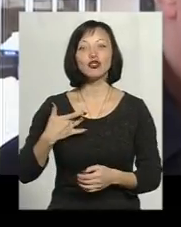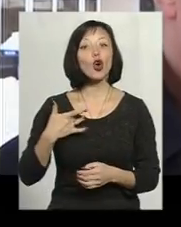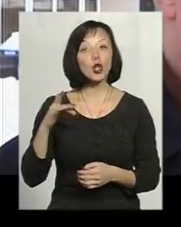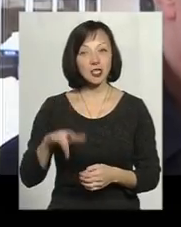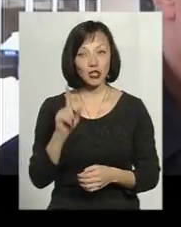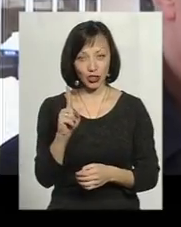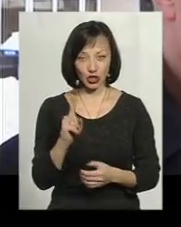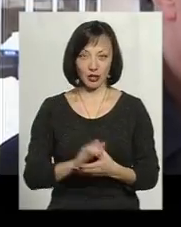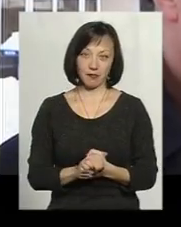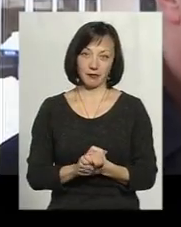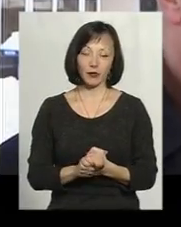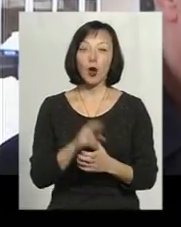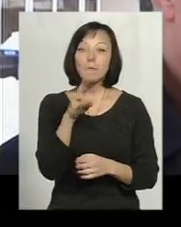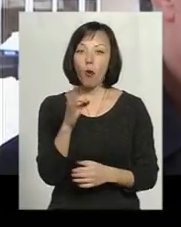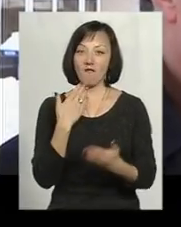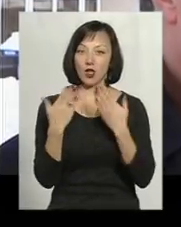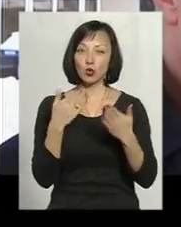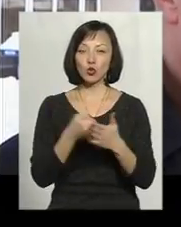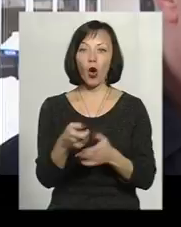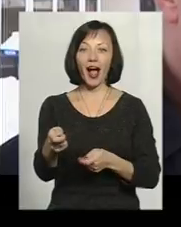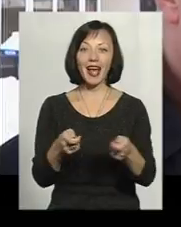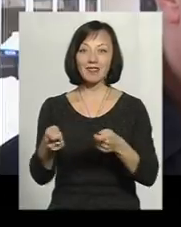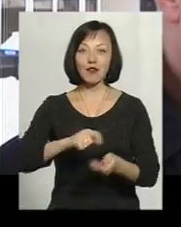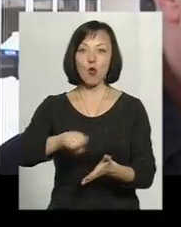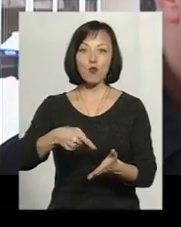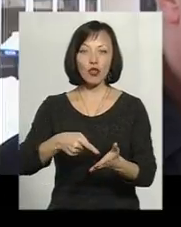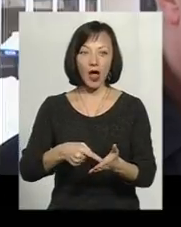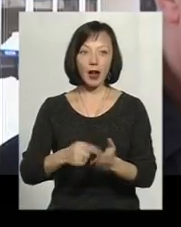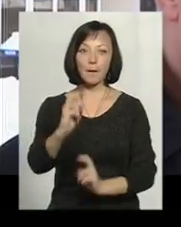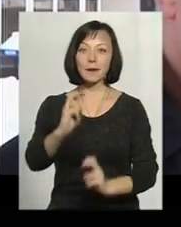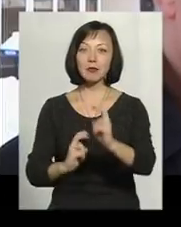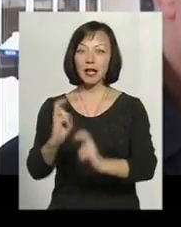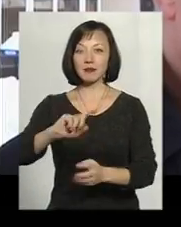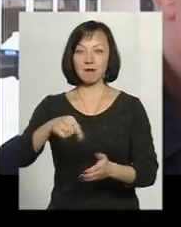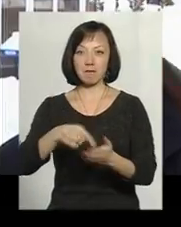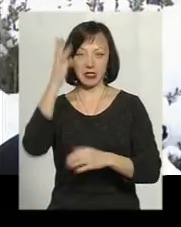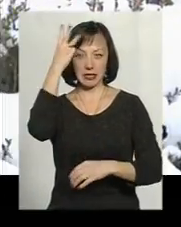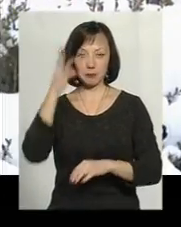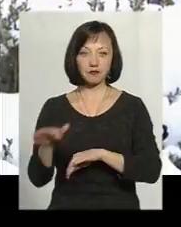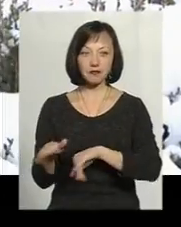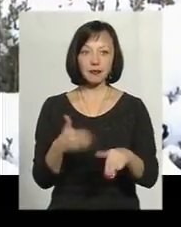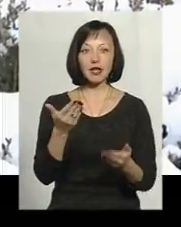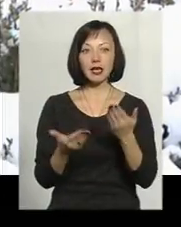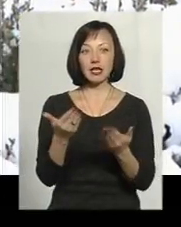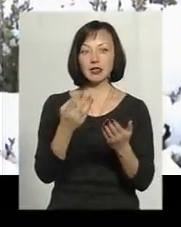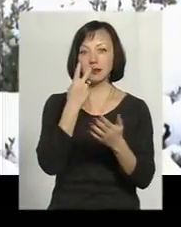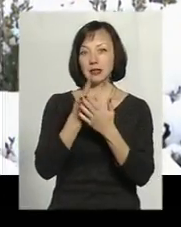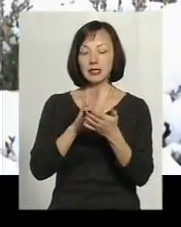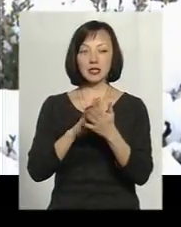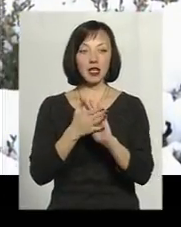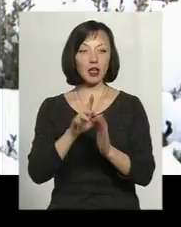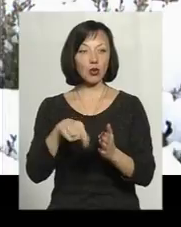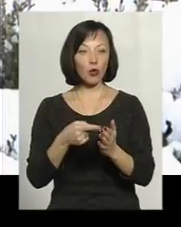жорсткіше по відношенню до керівників комунальних підприємств міста. Если брать так состояние